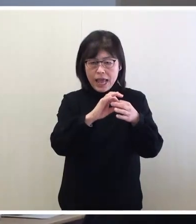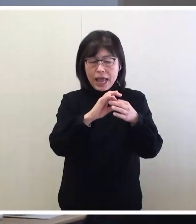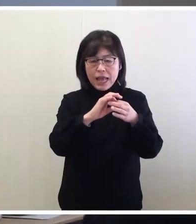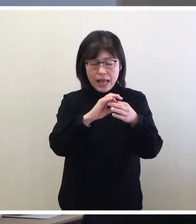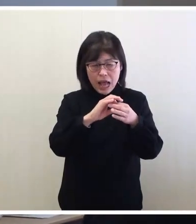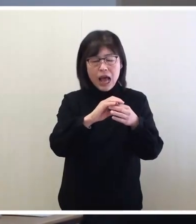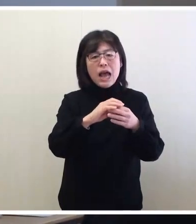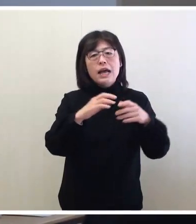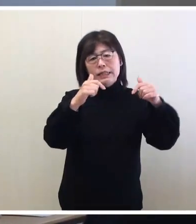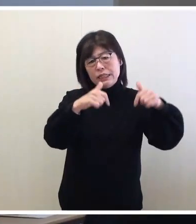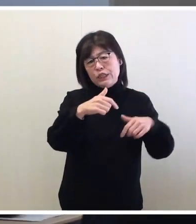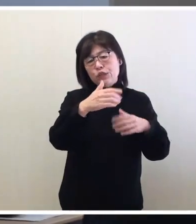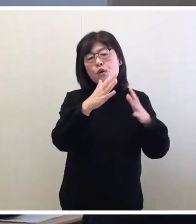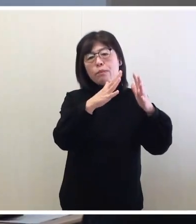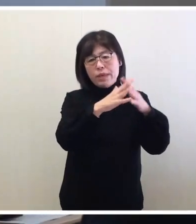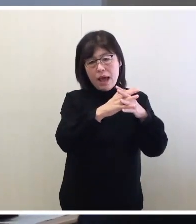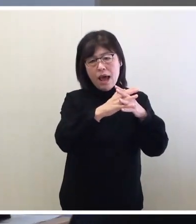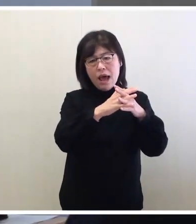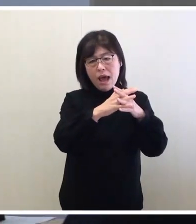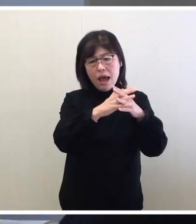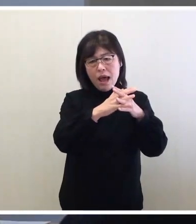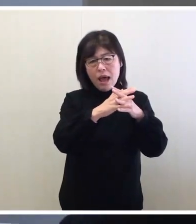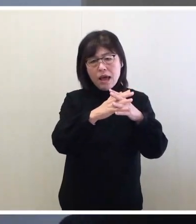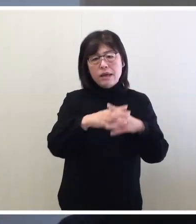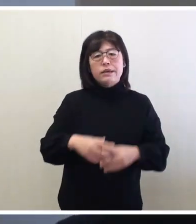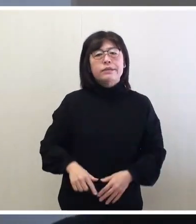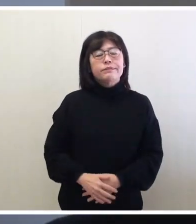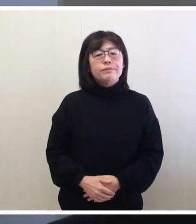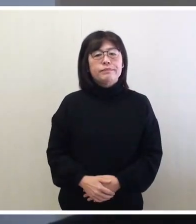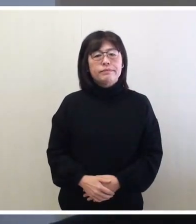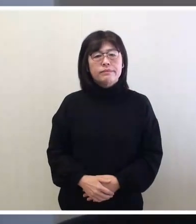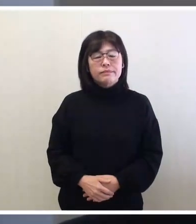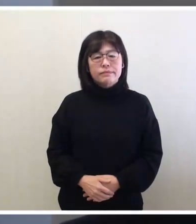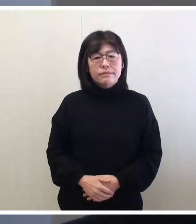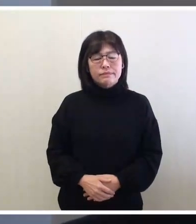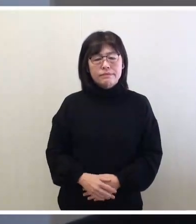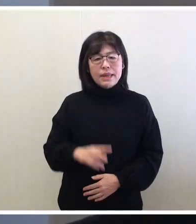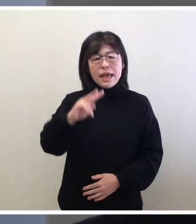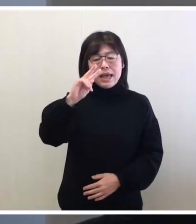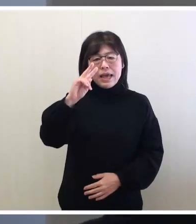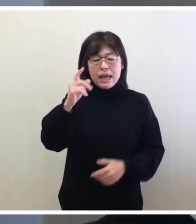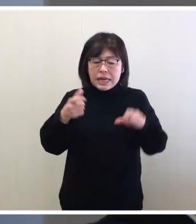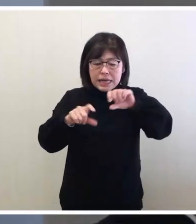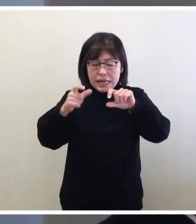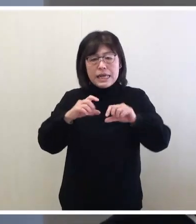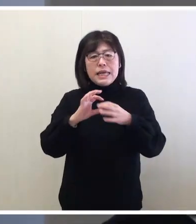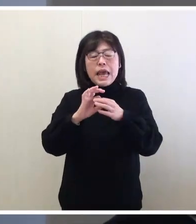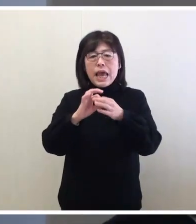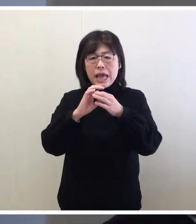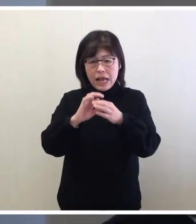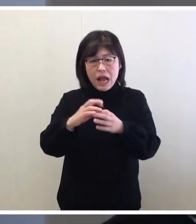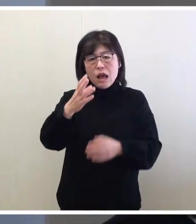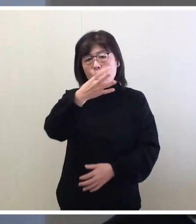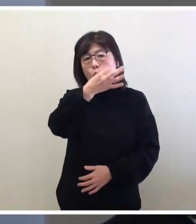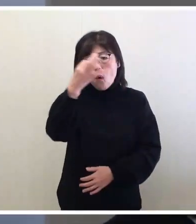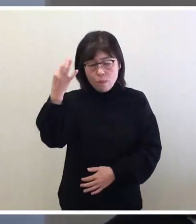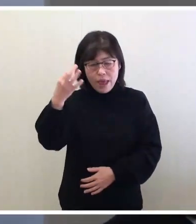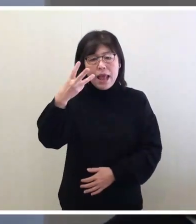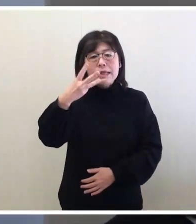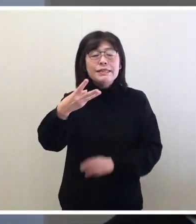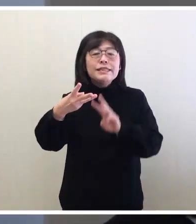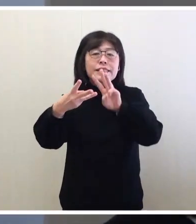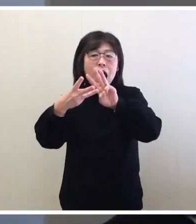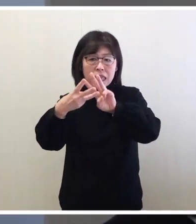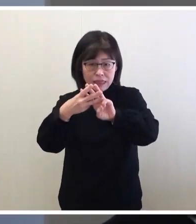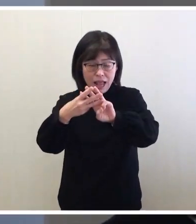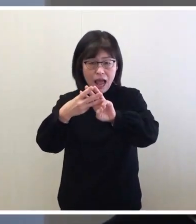っております西宮上ヶ原および西宮清和キャンパス、理系学部が集約されております